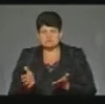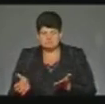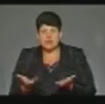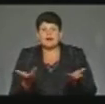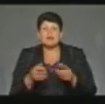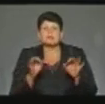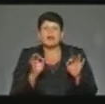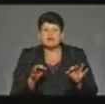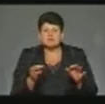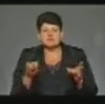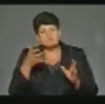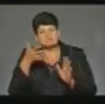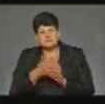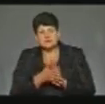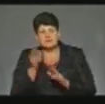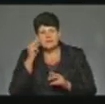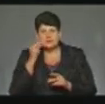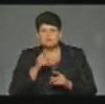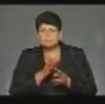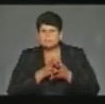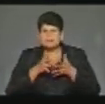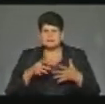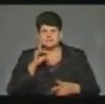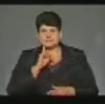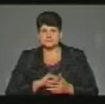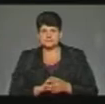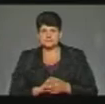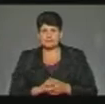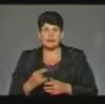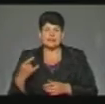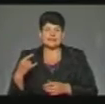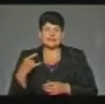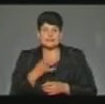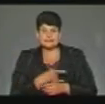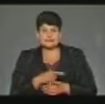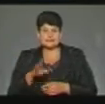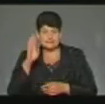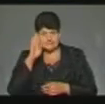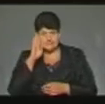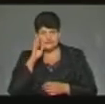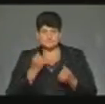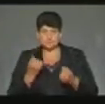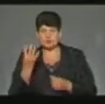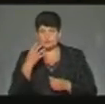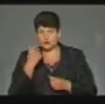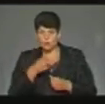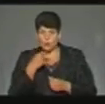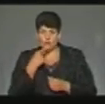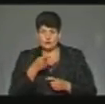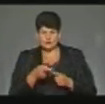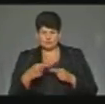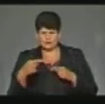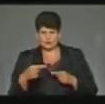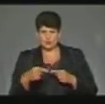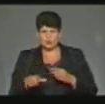вивчити, бо треба зробити максимальну зручність. Таксист Дмитро Майданюк за кермом 4 роки. Каже, на цьому відрізку